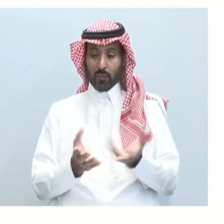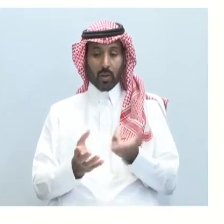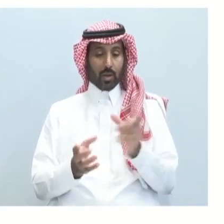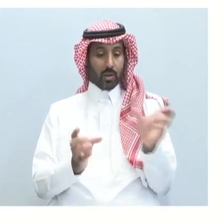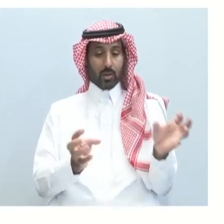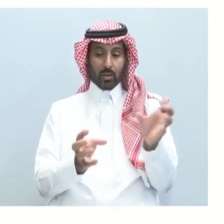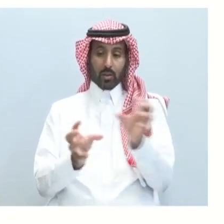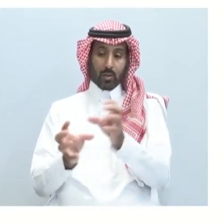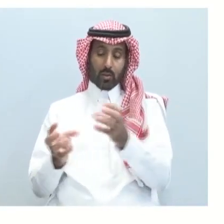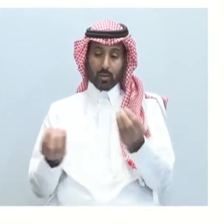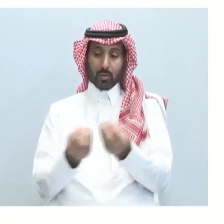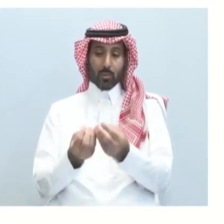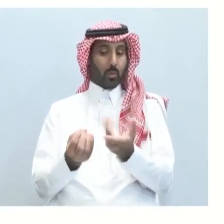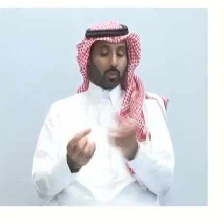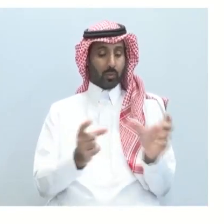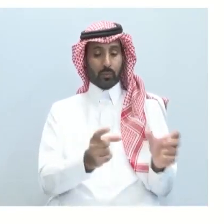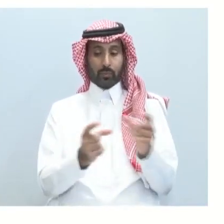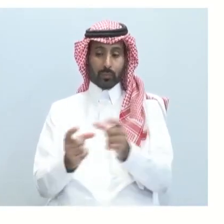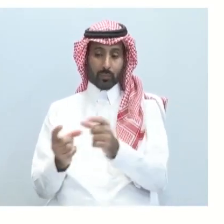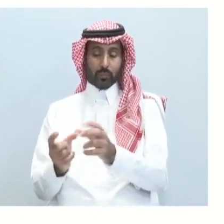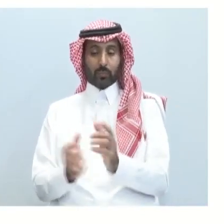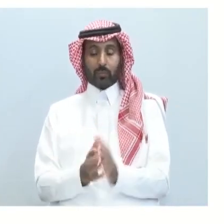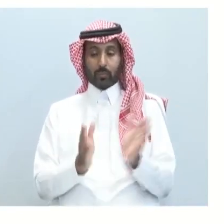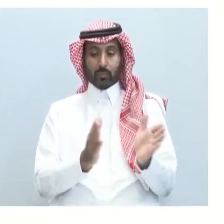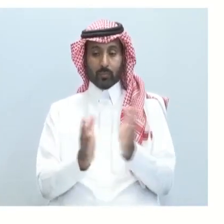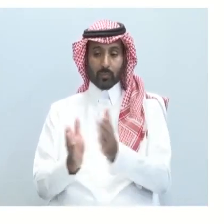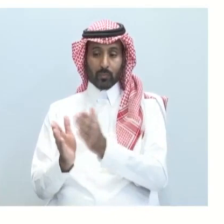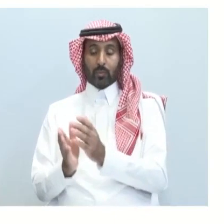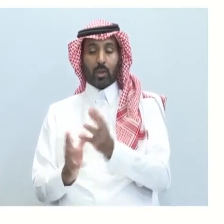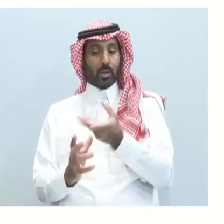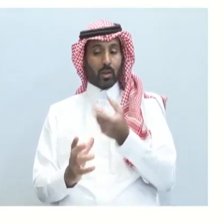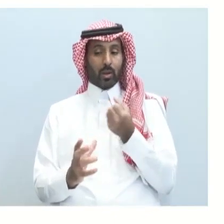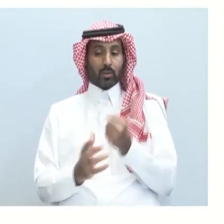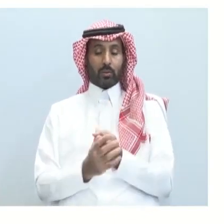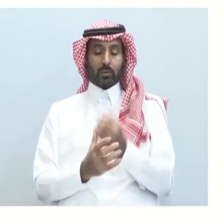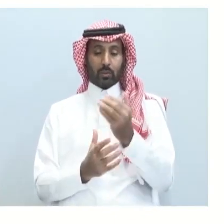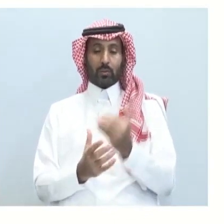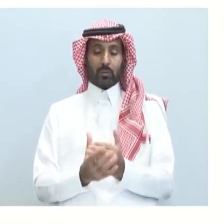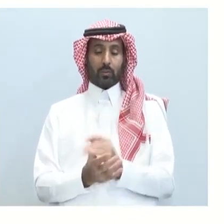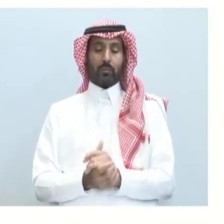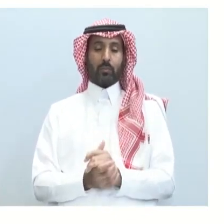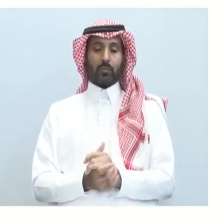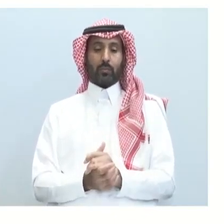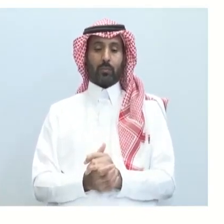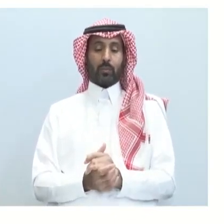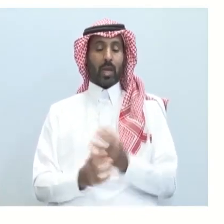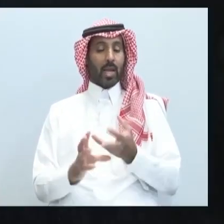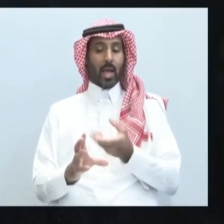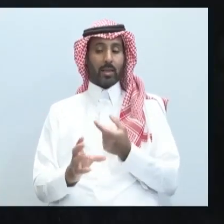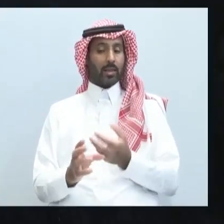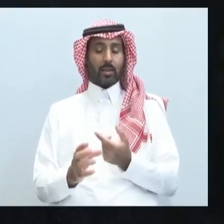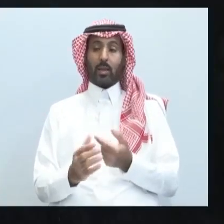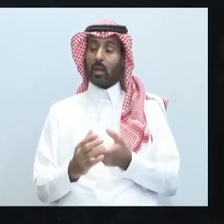المترافقه من الحمض والقاعده في هذا التدريب نعطيك النواتج لاحظي انه اذا علمت ان النواتج